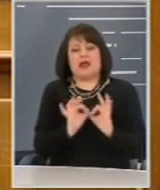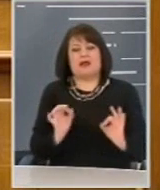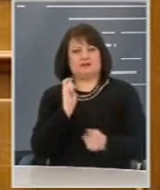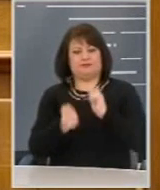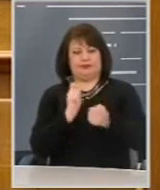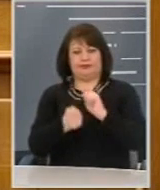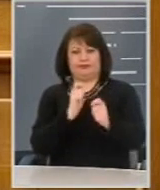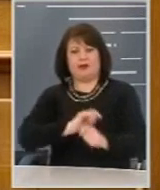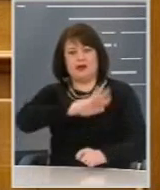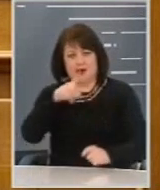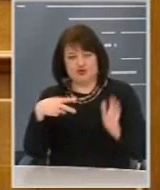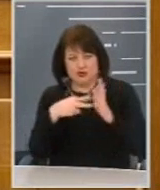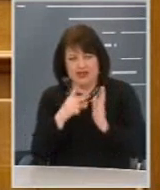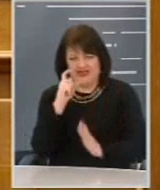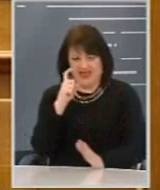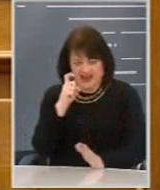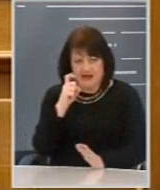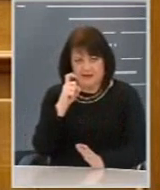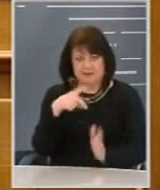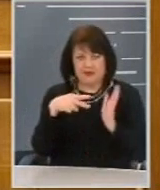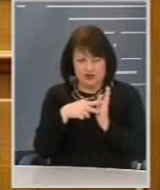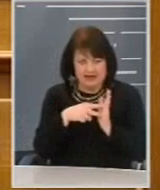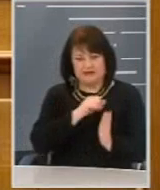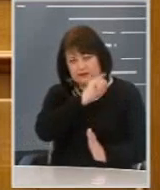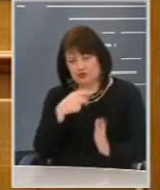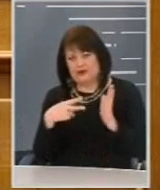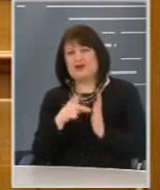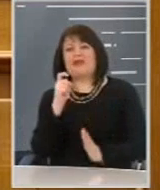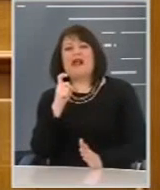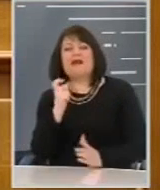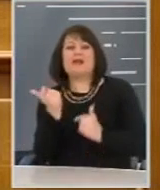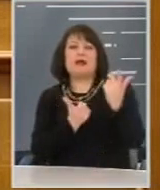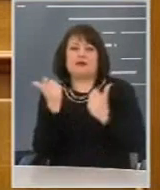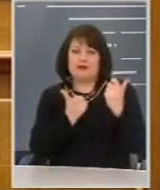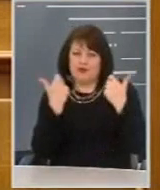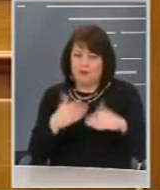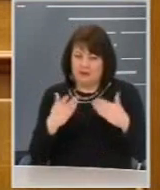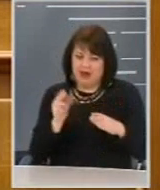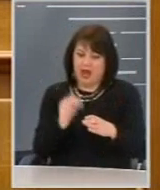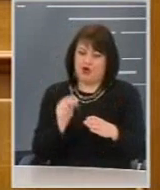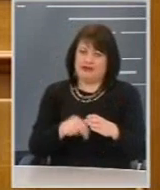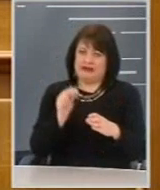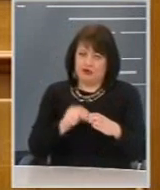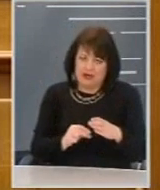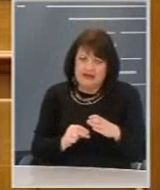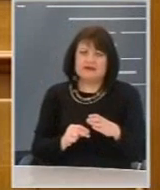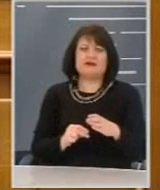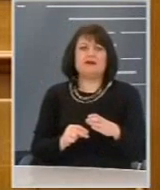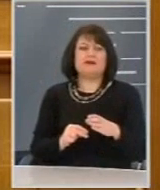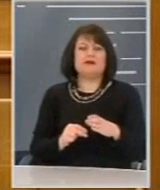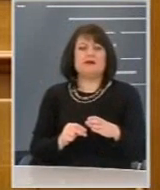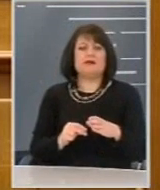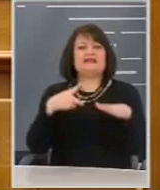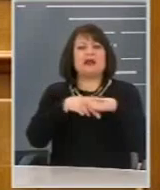δεκαετία μέχρι το 2010, 2000 με 2010, με δανεικά και αγύριστα. Κάθε τετραετία αύξανε